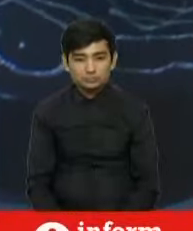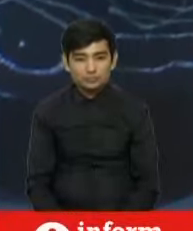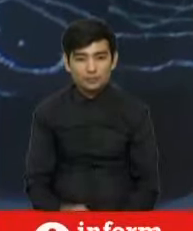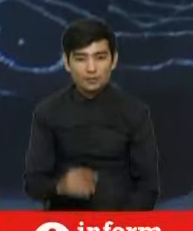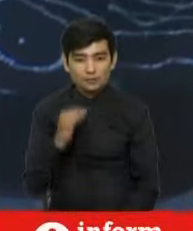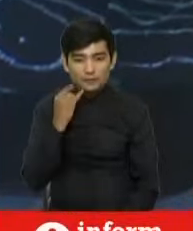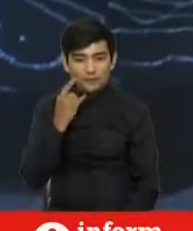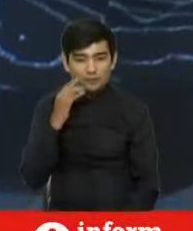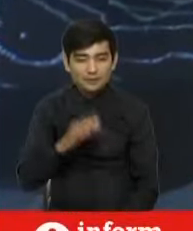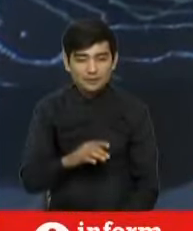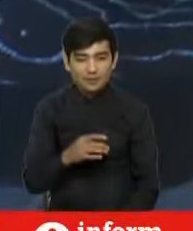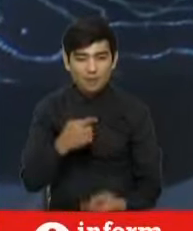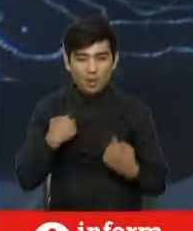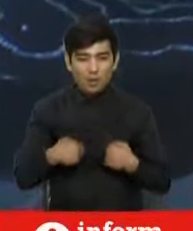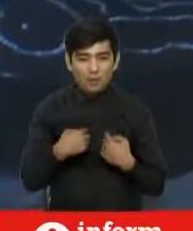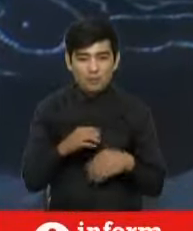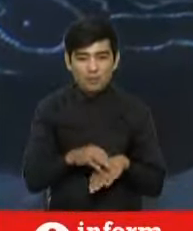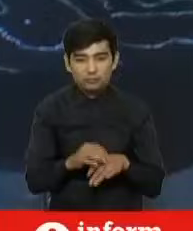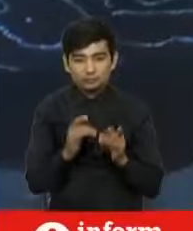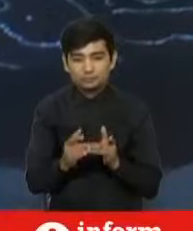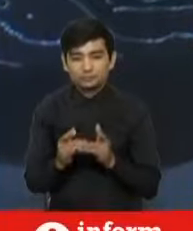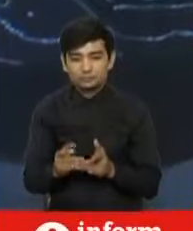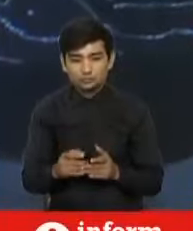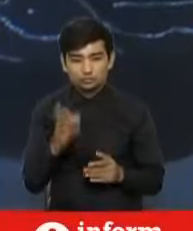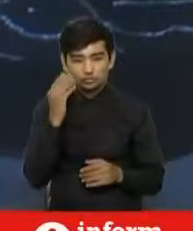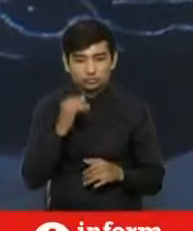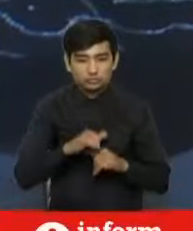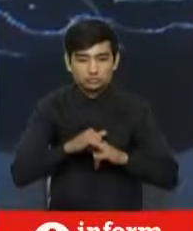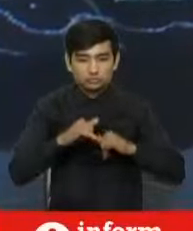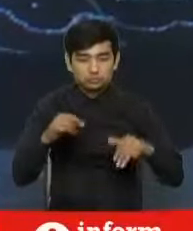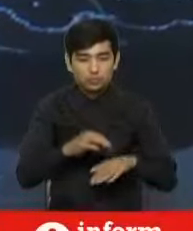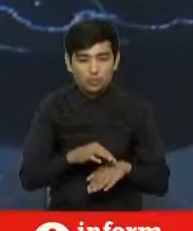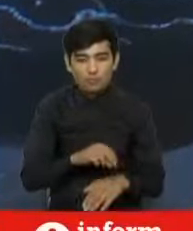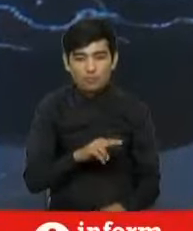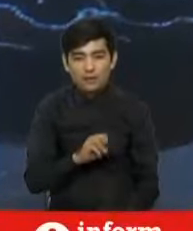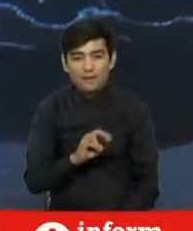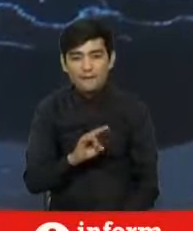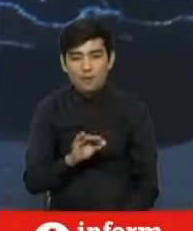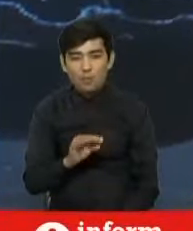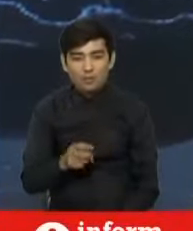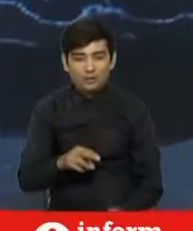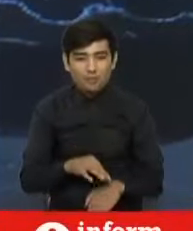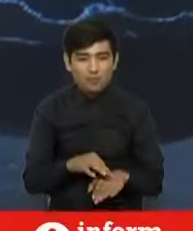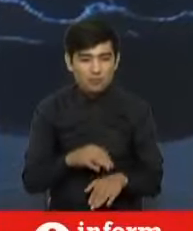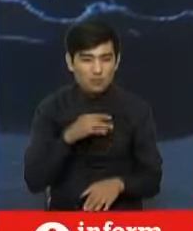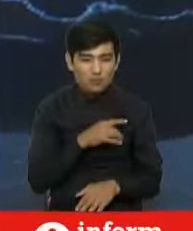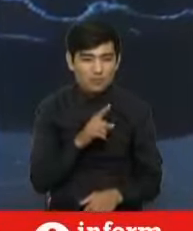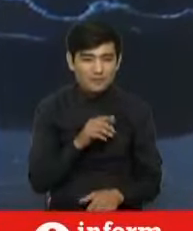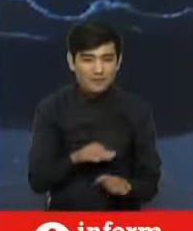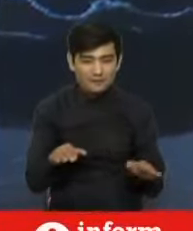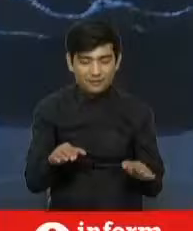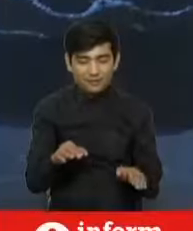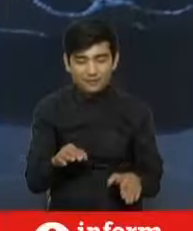Павлодарда өкпесі қабынып ауруханаға түсіп жатқан науқастар күрт көбейді. Пневмонияға шалдыққандардың дені балалар